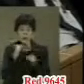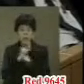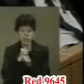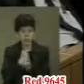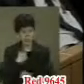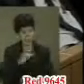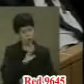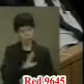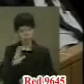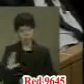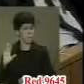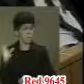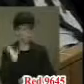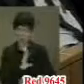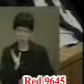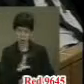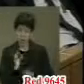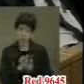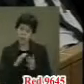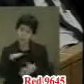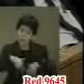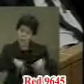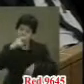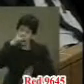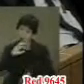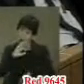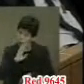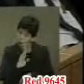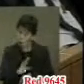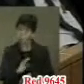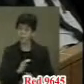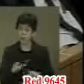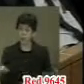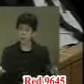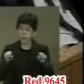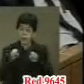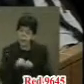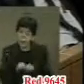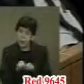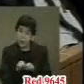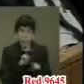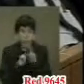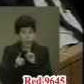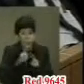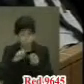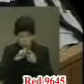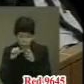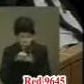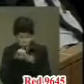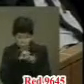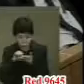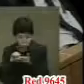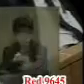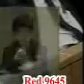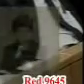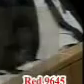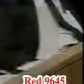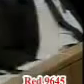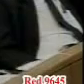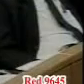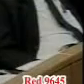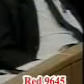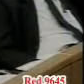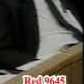ของ1คน2คนเป็นประเทศของทุกคนเข้าหากันไม่เผชิญหน้ากันแก้ไขปัญหาเพราะปัญห